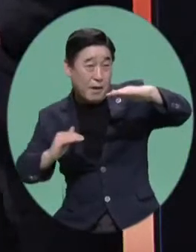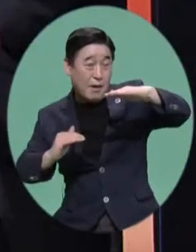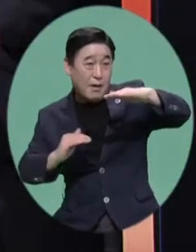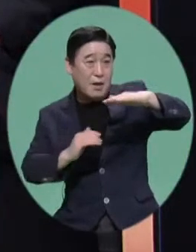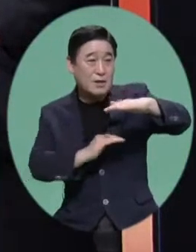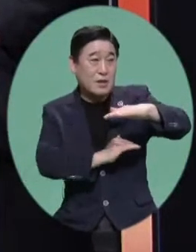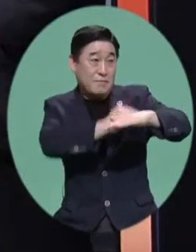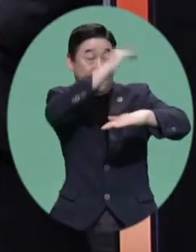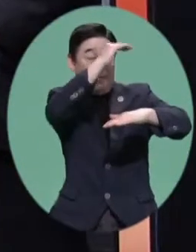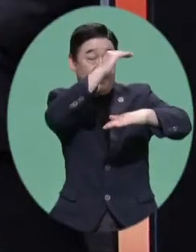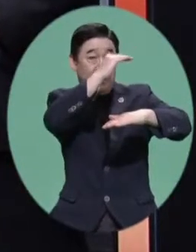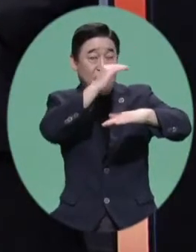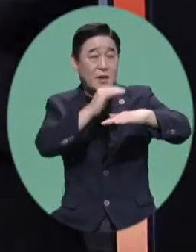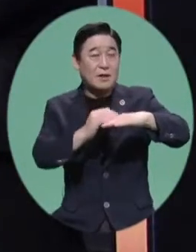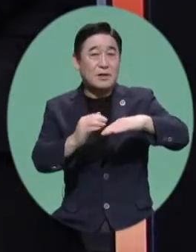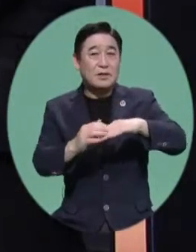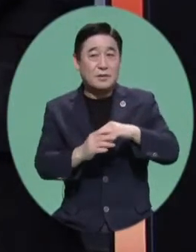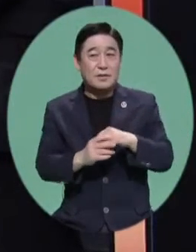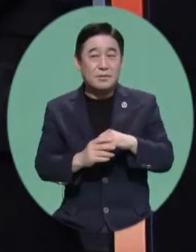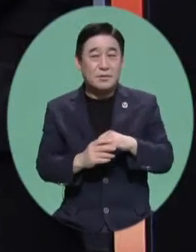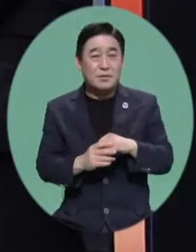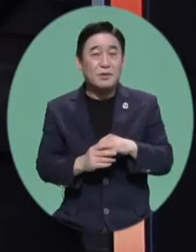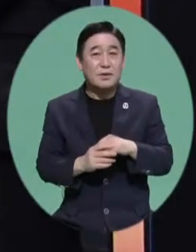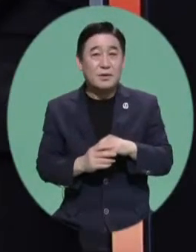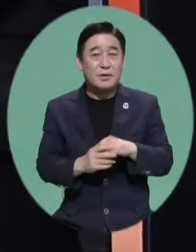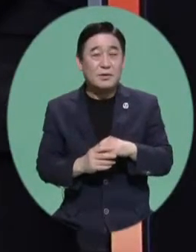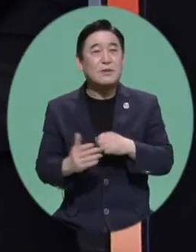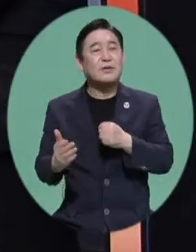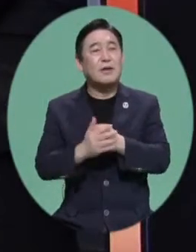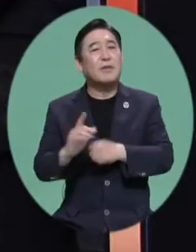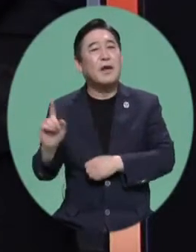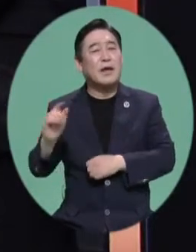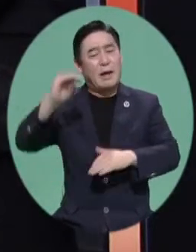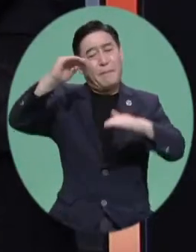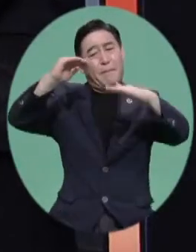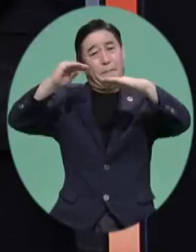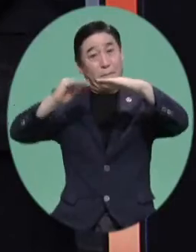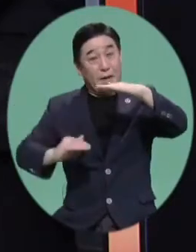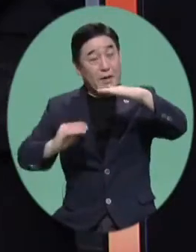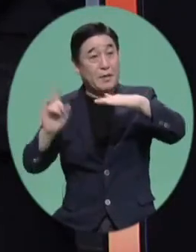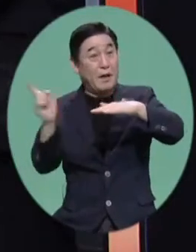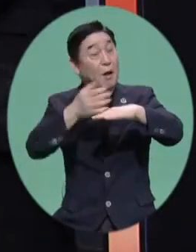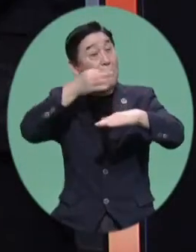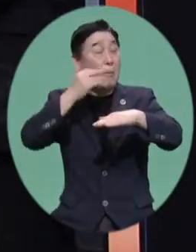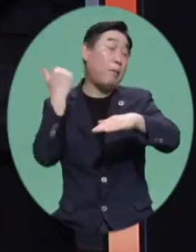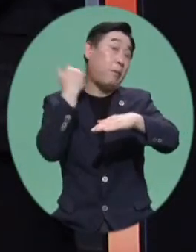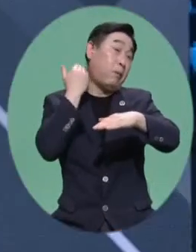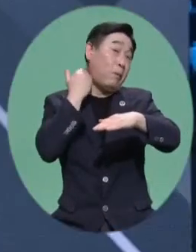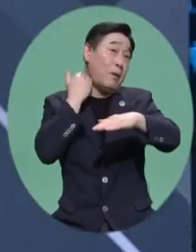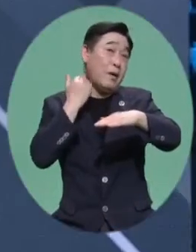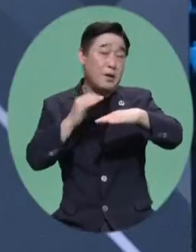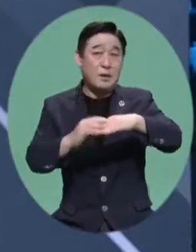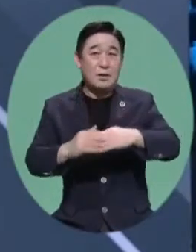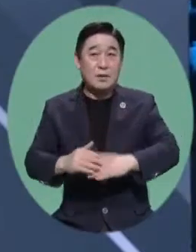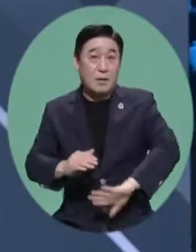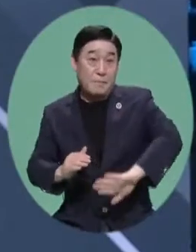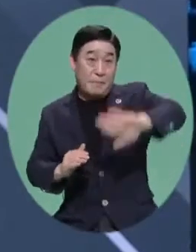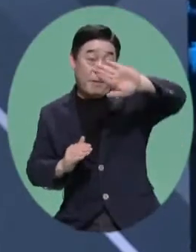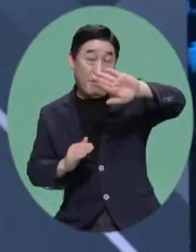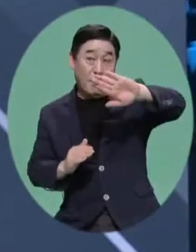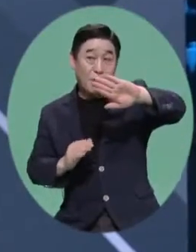여러 가지 재정 형편이 어려운 사람은 야구를 못 보게 됩니다 그런데 반대로 또 이 쪽을 보시면